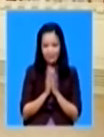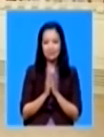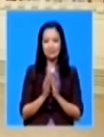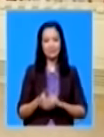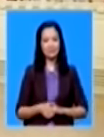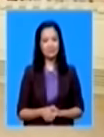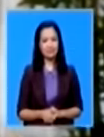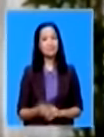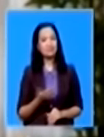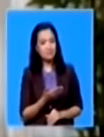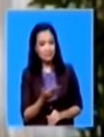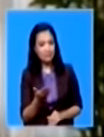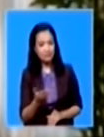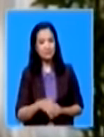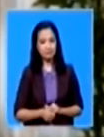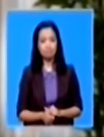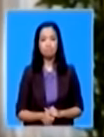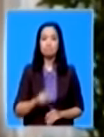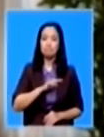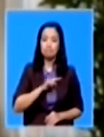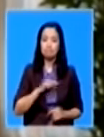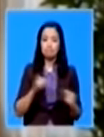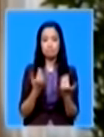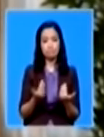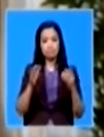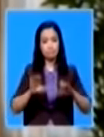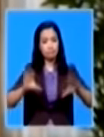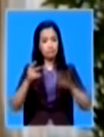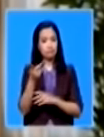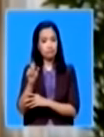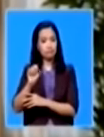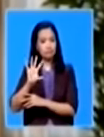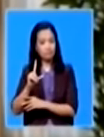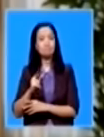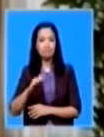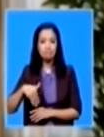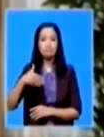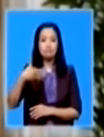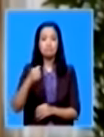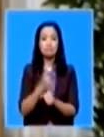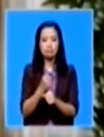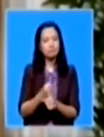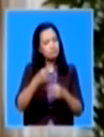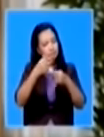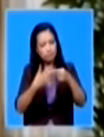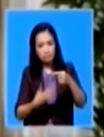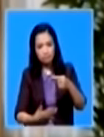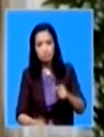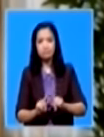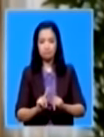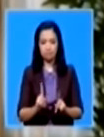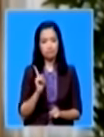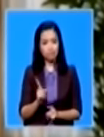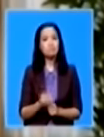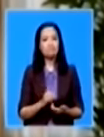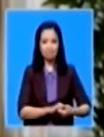ครับ คุณผู้ชมคะหลากหลายภารกิจที่ตอนนี้รัฐบาลแล้วก็คสช.กำลังดำเนินการอยู่นะคะเยอะแยะมากมายแต่ว่าคงจะต้อง